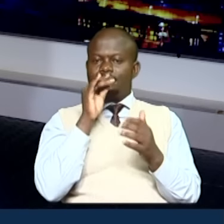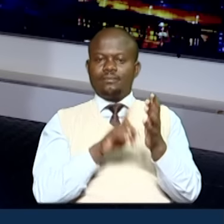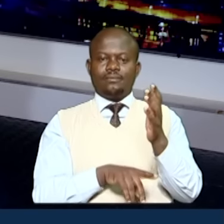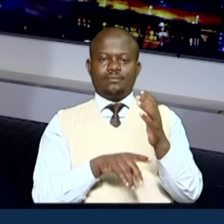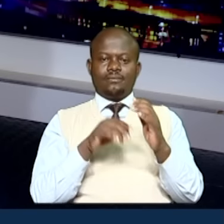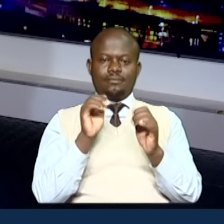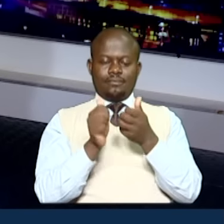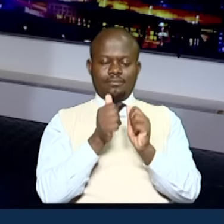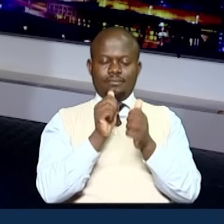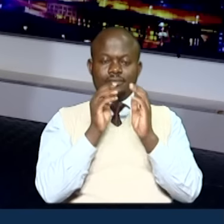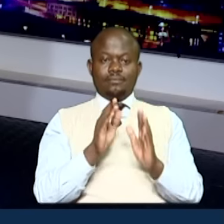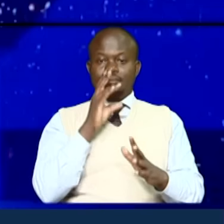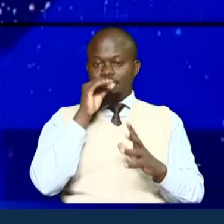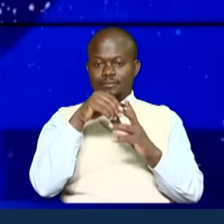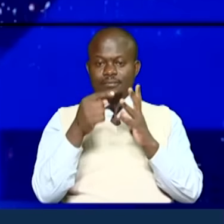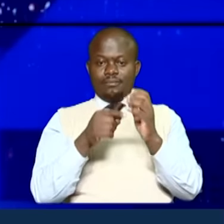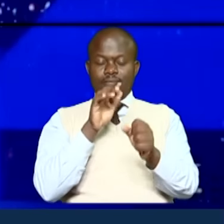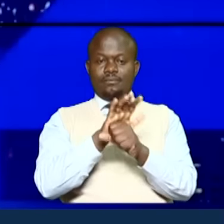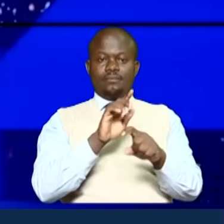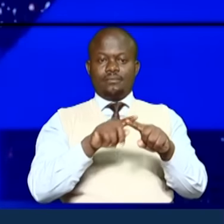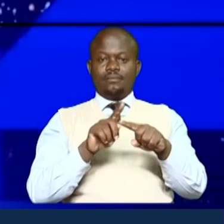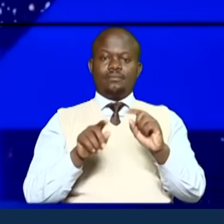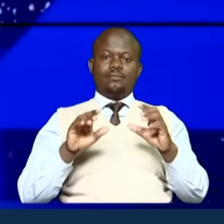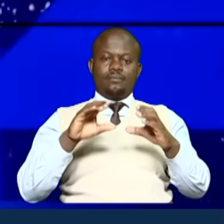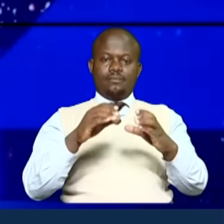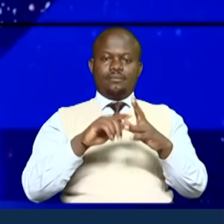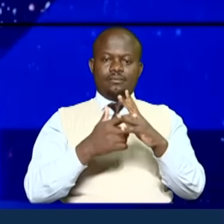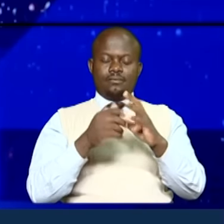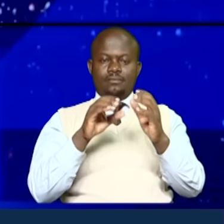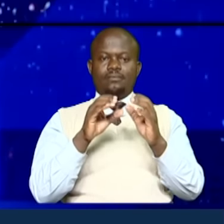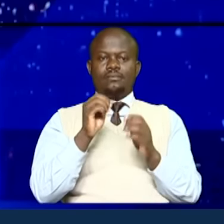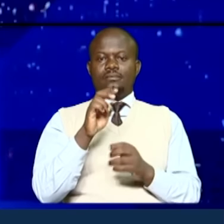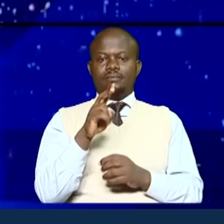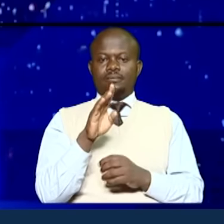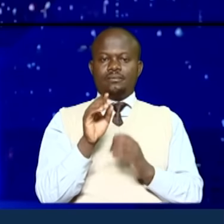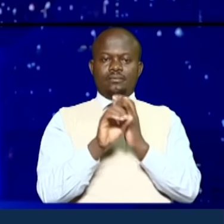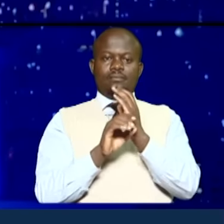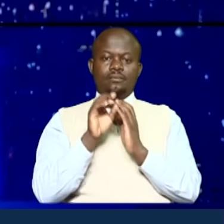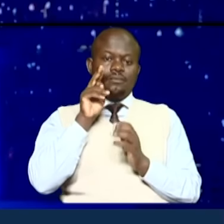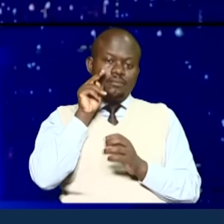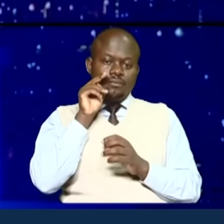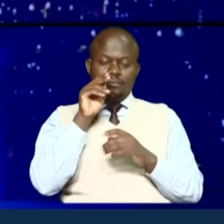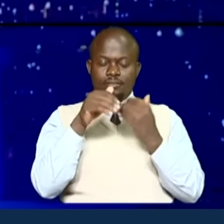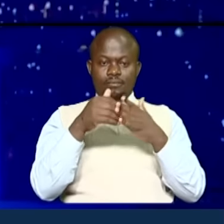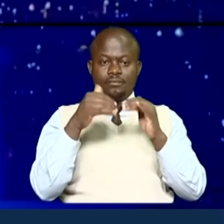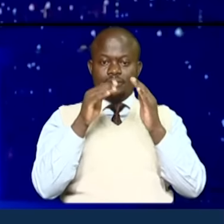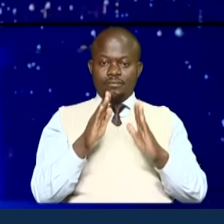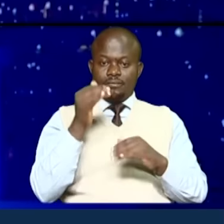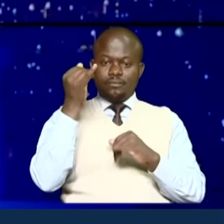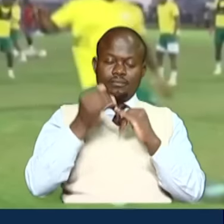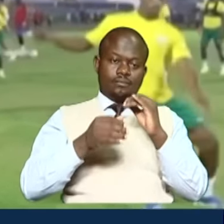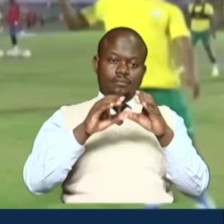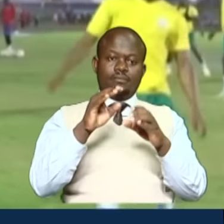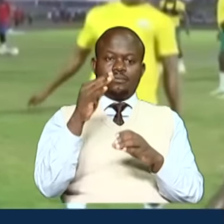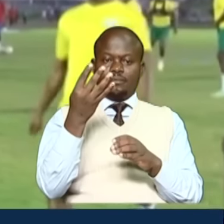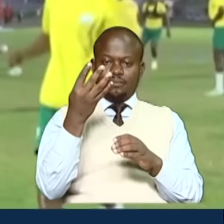Muri siporo haravugwa byinshi bitandukanye, ariko reka mbere ku ikipe y'igihugu Amavubi iherere mu gihugu cya Nigeria, aho bagomba gukina umukino wa nyuma mu itsinda rya